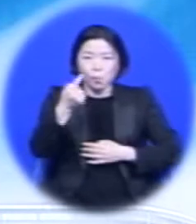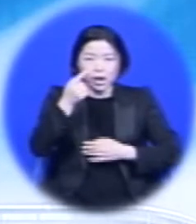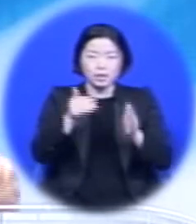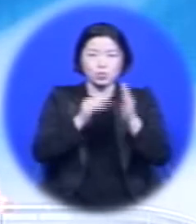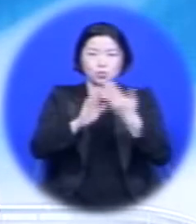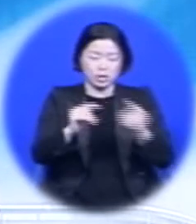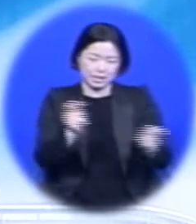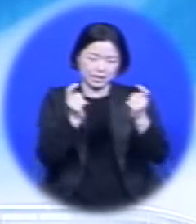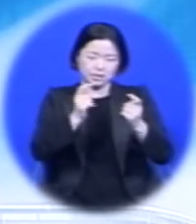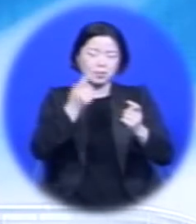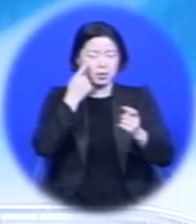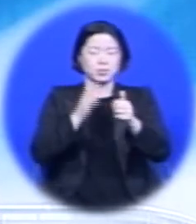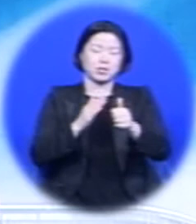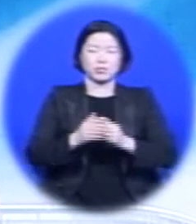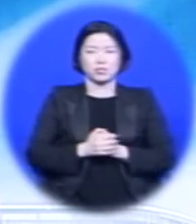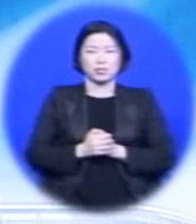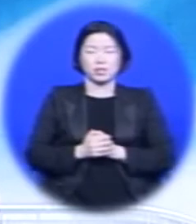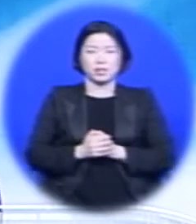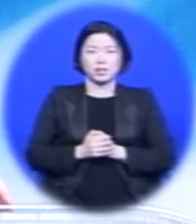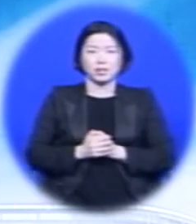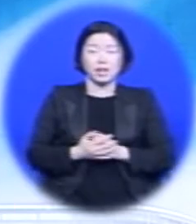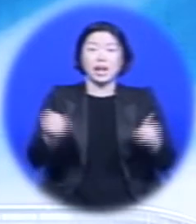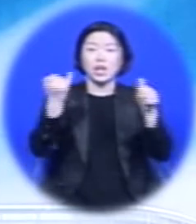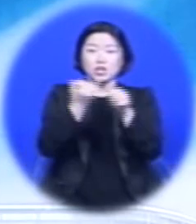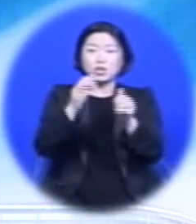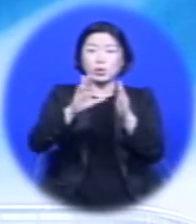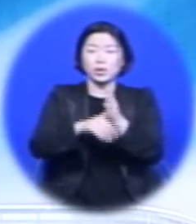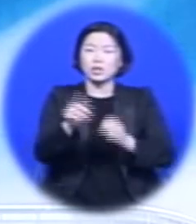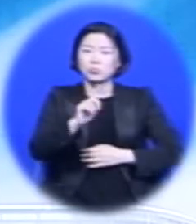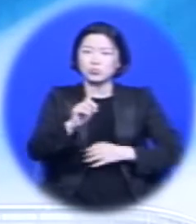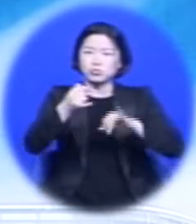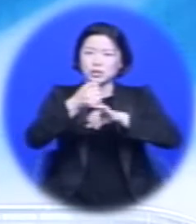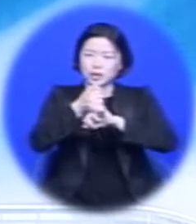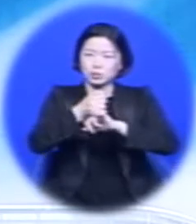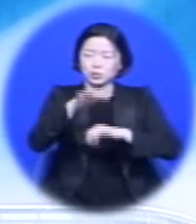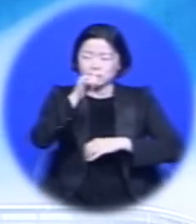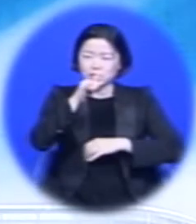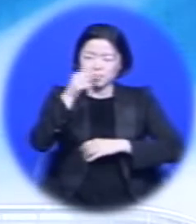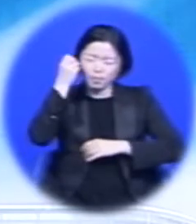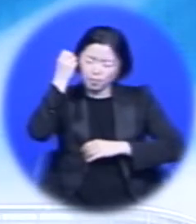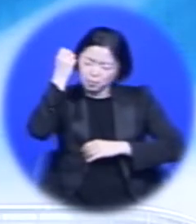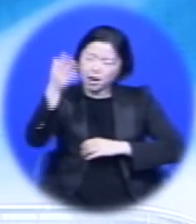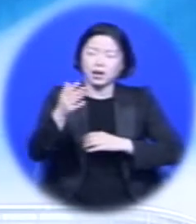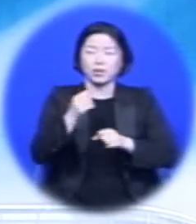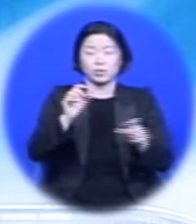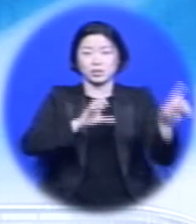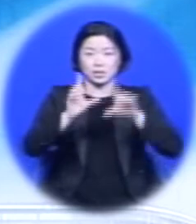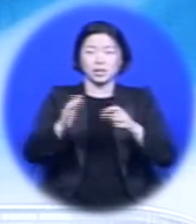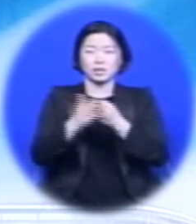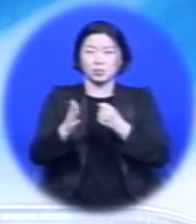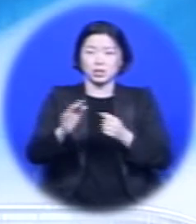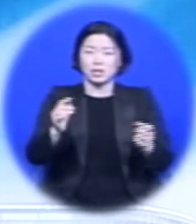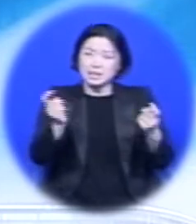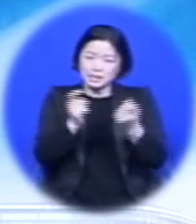좀 싸웠으면 좋겠어요. 결혼할 때 무슨 약속했는지 까맣게 잊어버리고 사니까